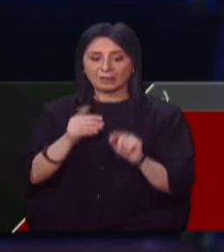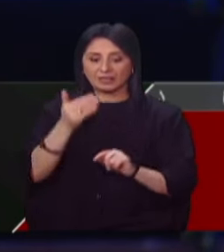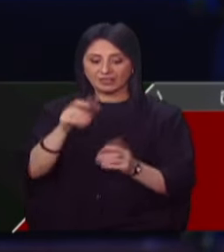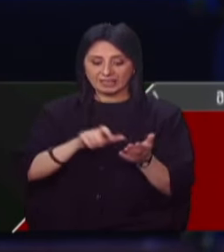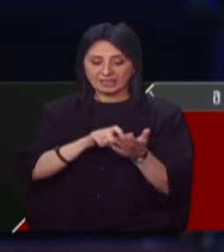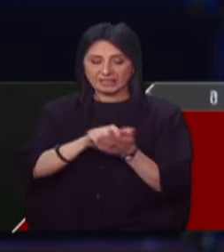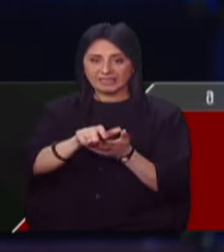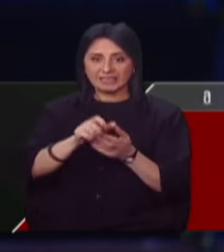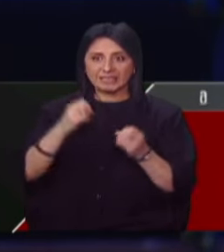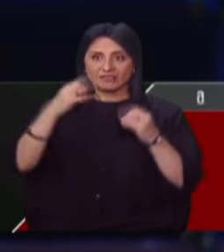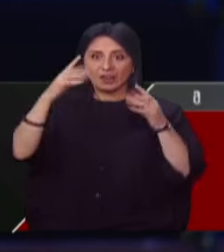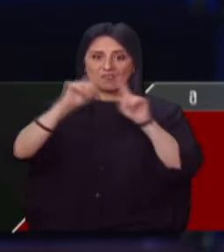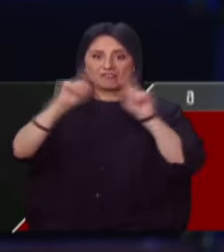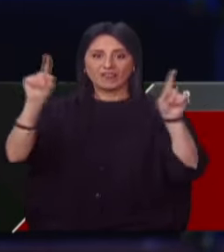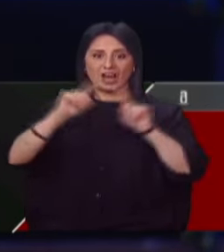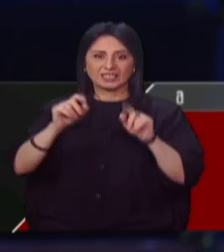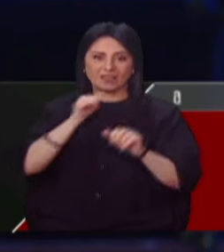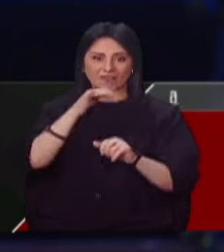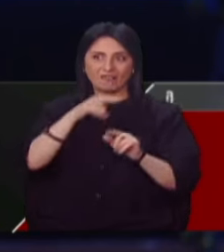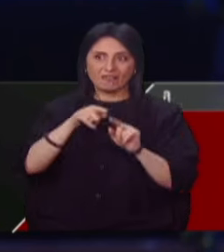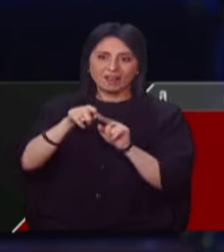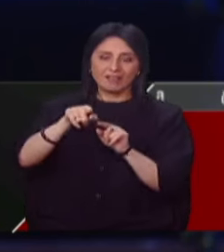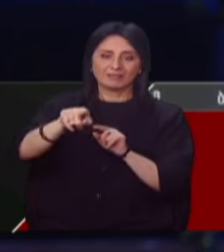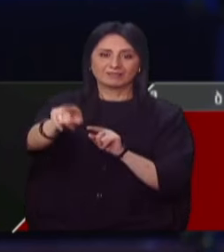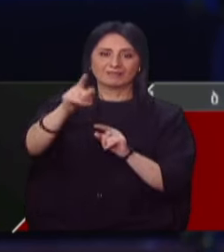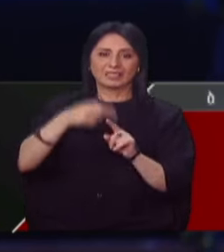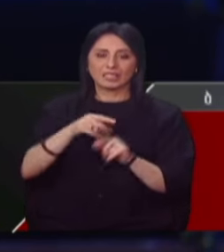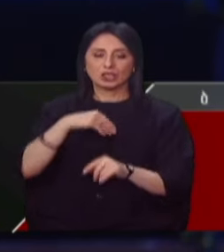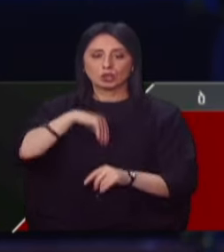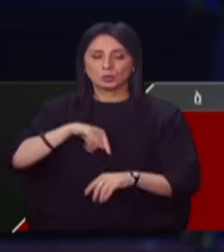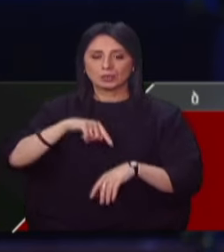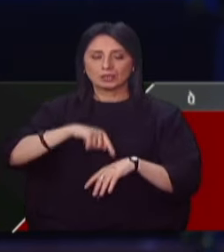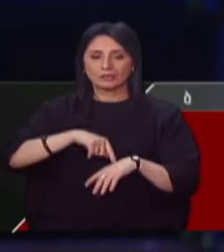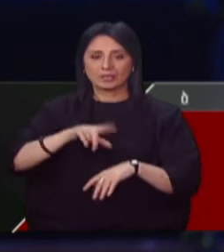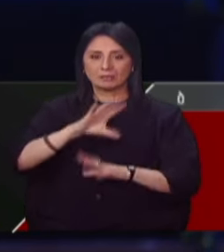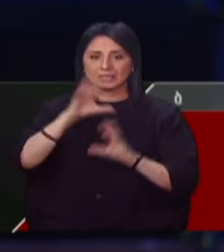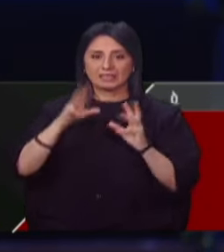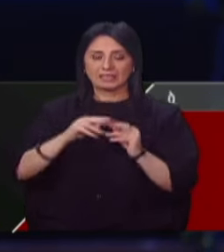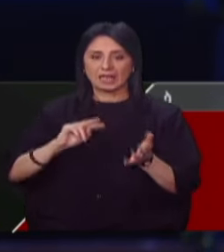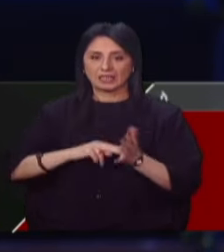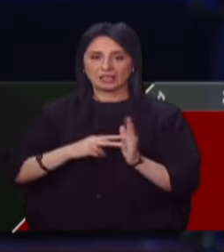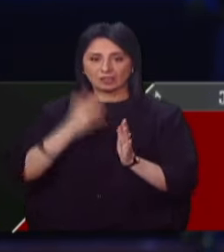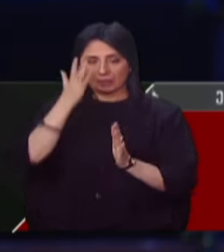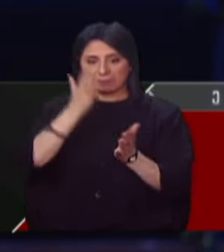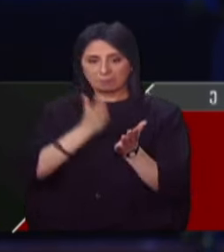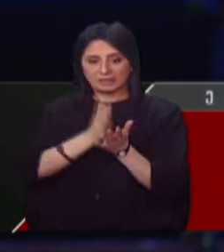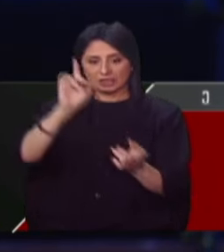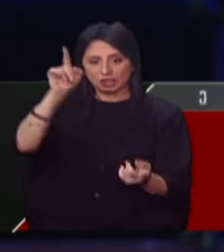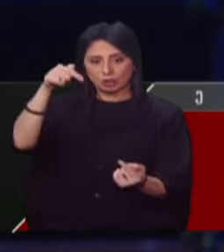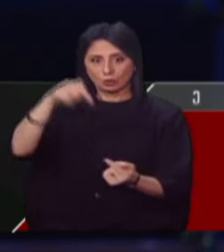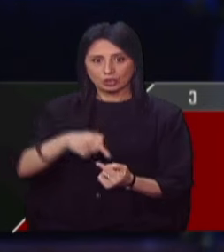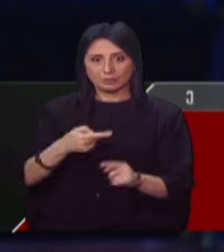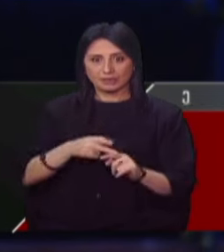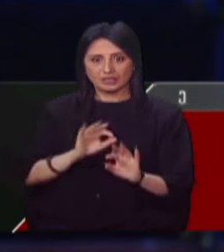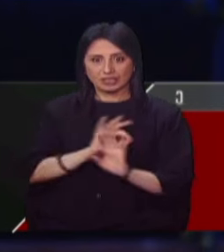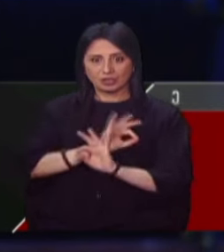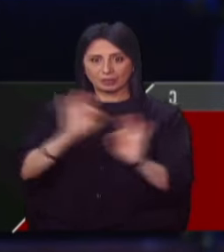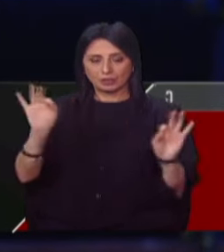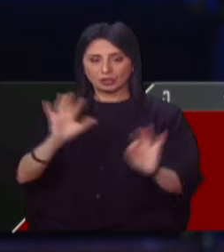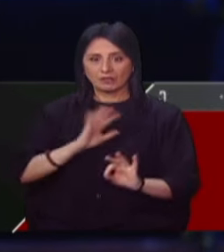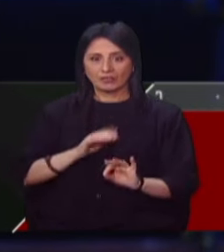გზის მანათობელი ვარსკვლავი გახადით და თქვენი პოლიტიკა და თქვენი სულისკვეთება ამ საერთო სტრატეგიულ მიზან შეუსაბამეთ. ეს შთამბეჭდავი